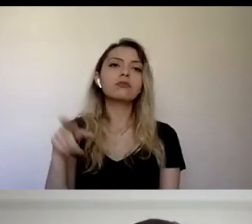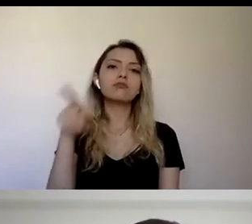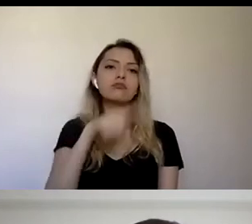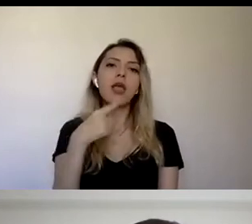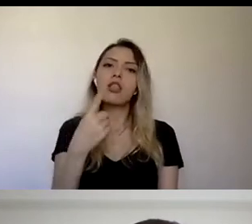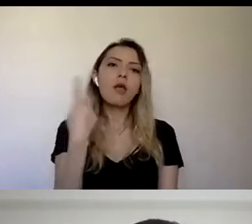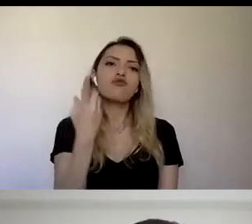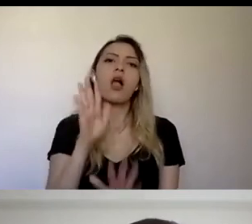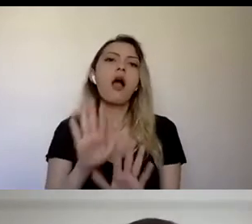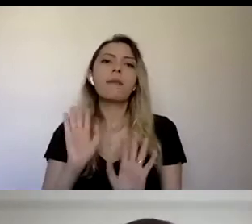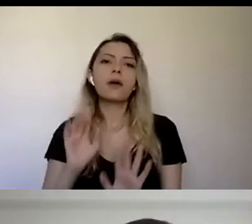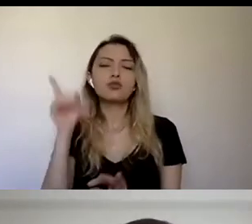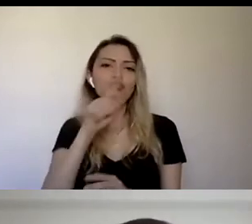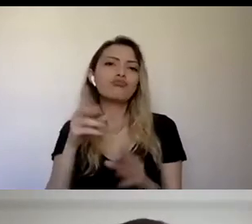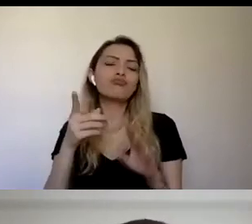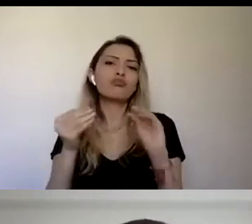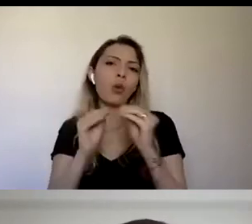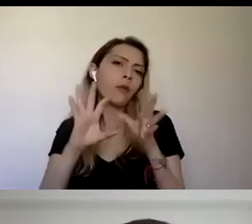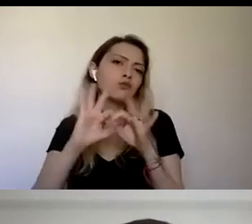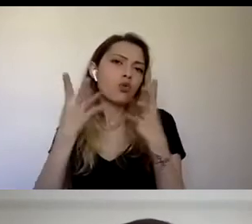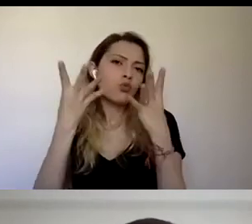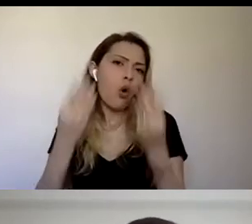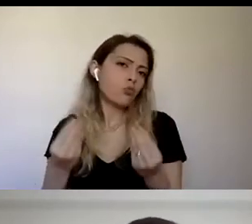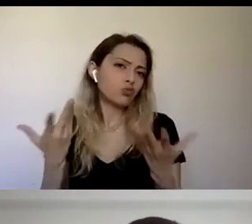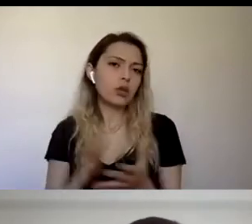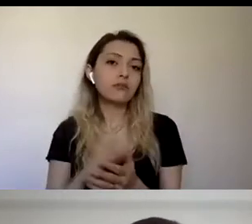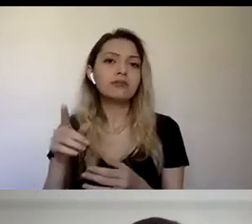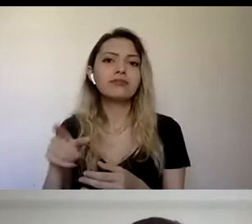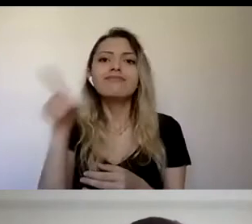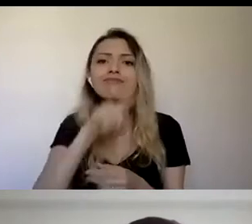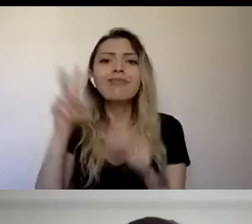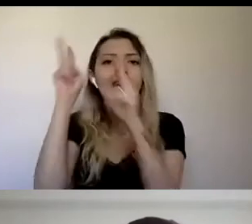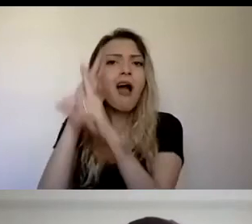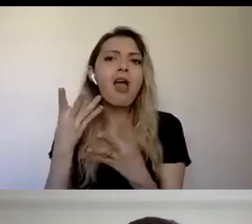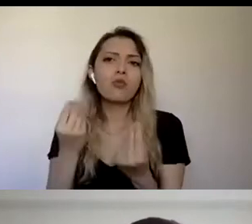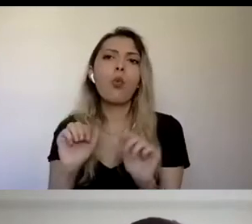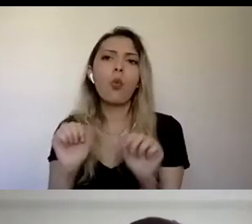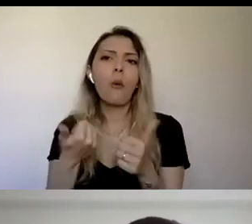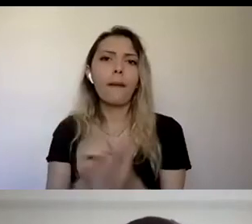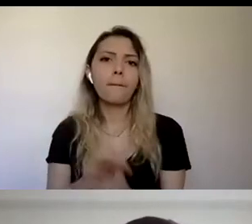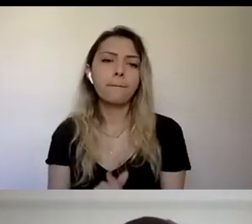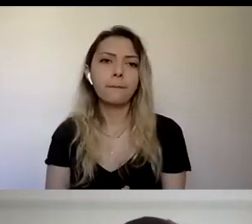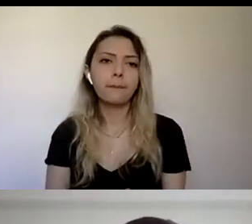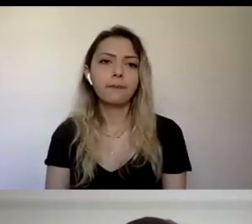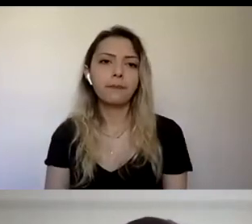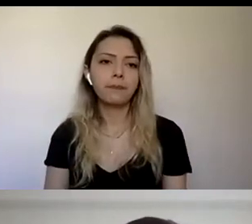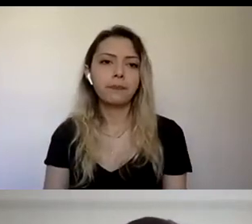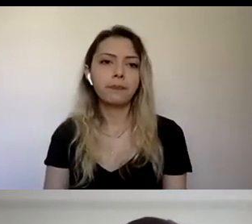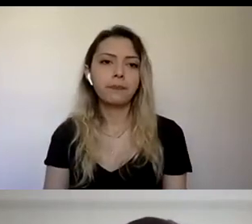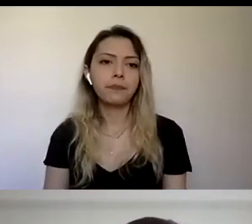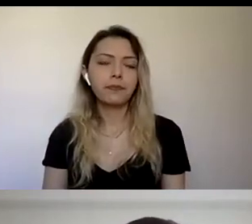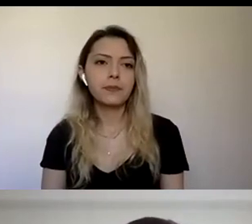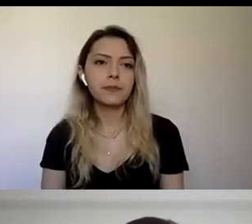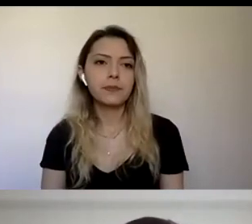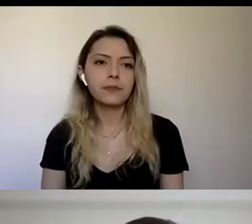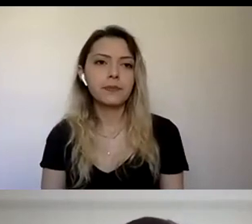Yine sorun çözülmüş olabilir. Yani aklınızdan alabileceği her şey dediğin gibi Murat yapılabilir. Sorunun kısa